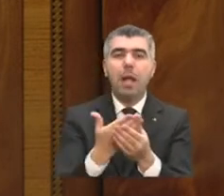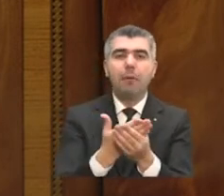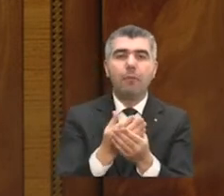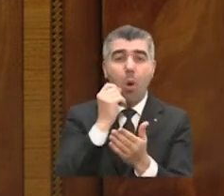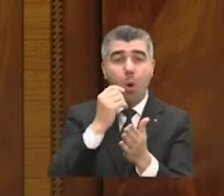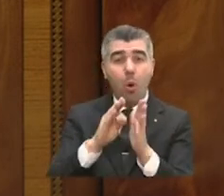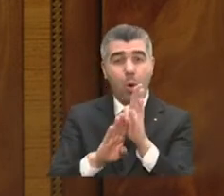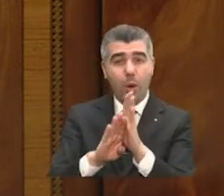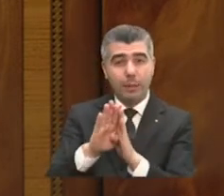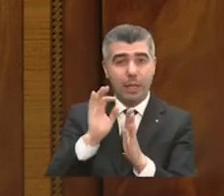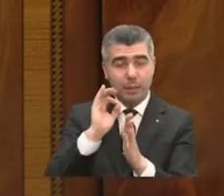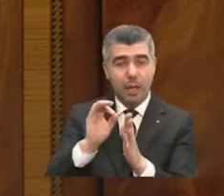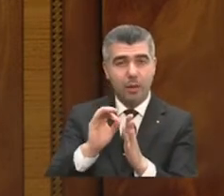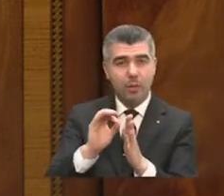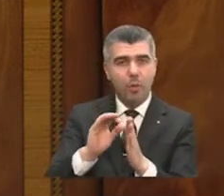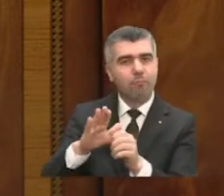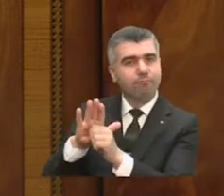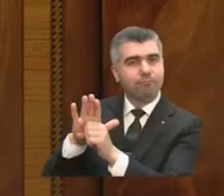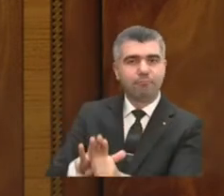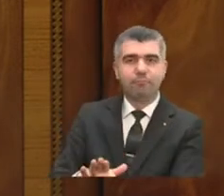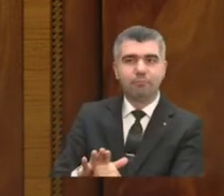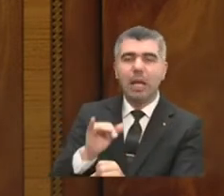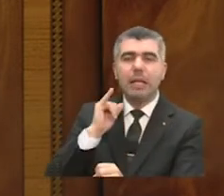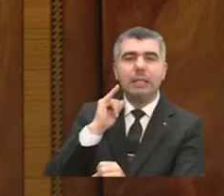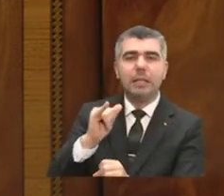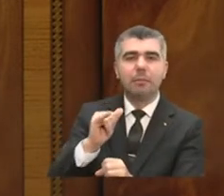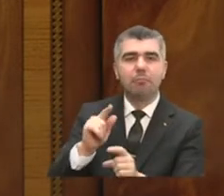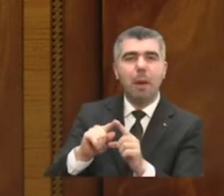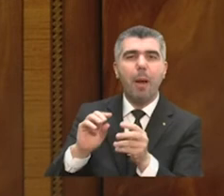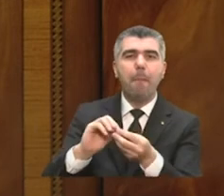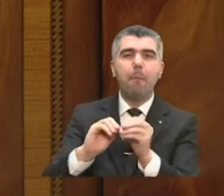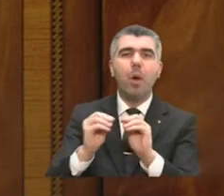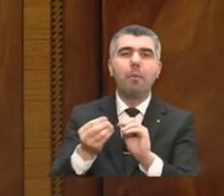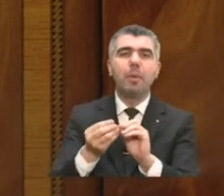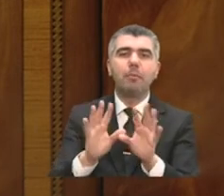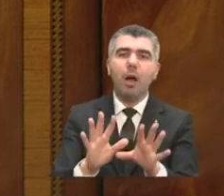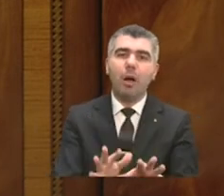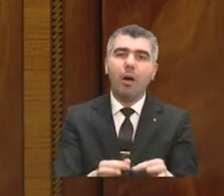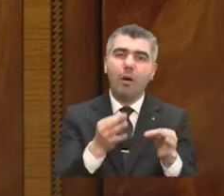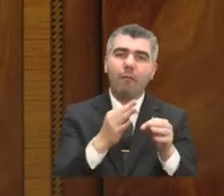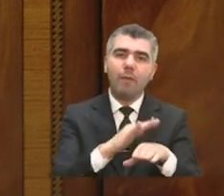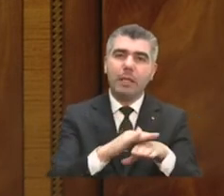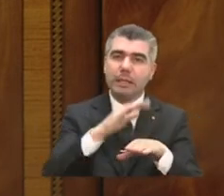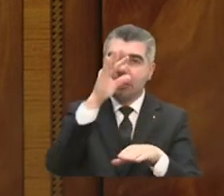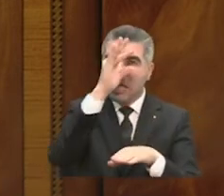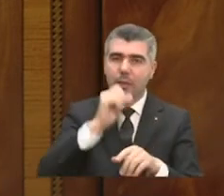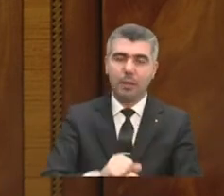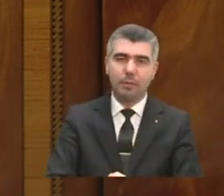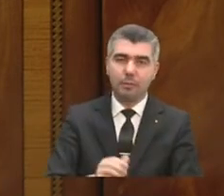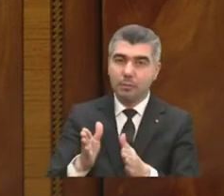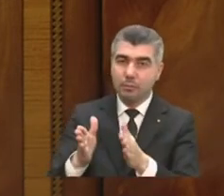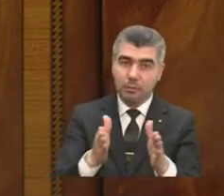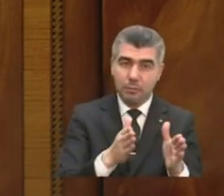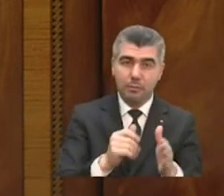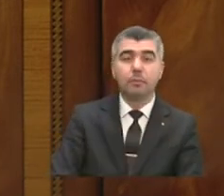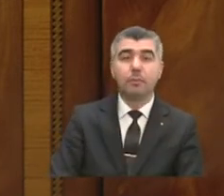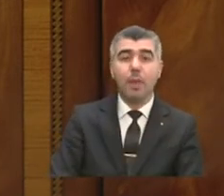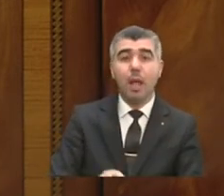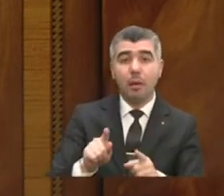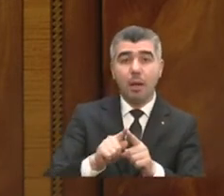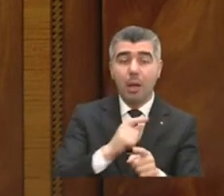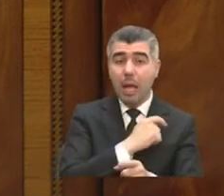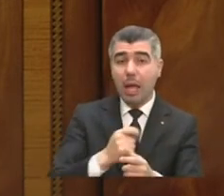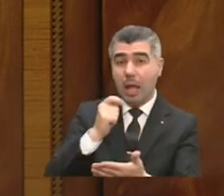volonté. Et notamment lorsque cette décision vient de ceux qui utilisent toujours un poids et deux